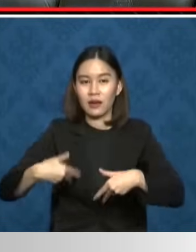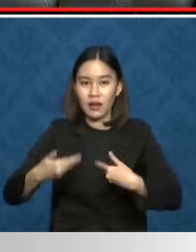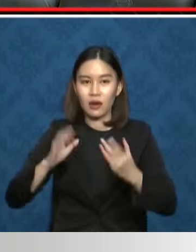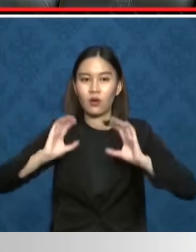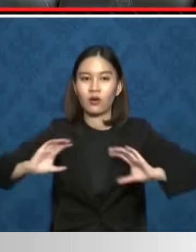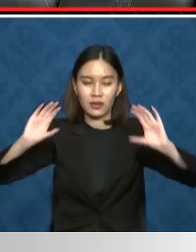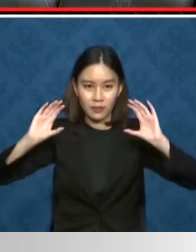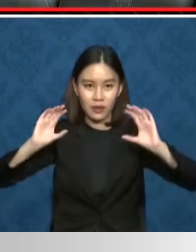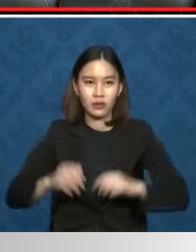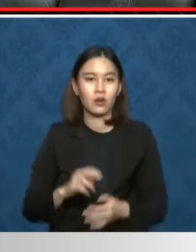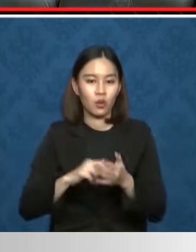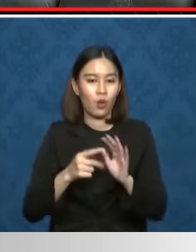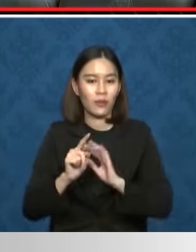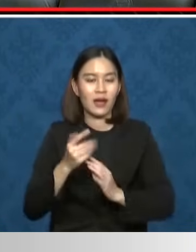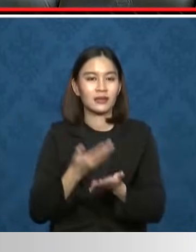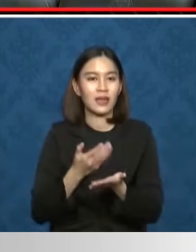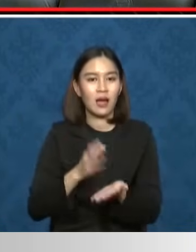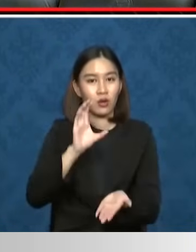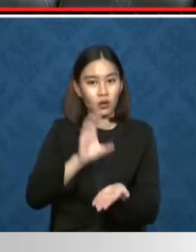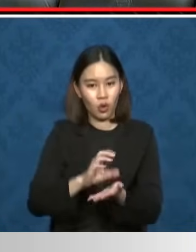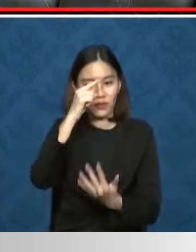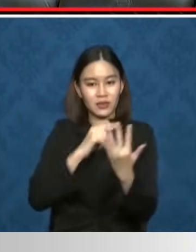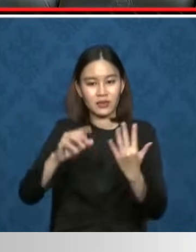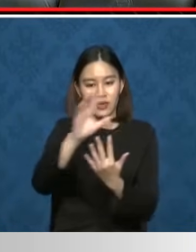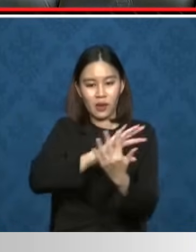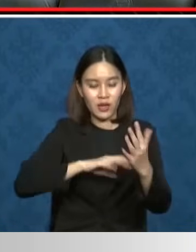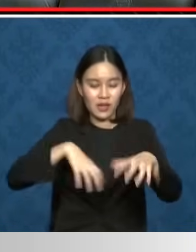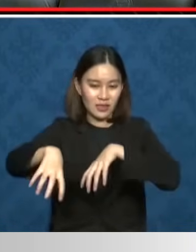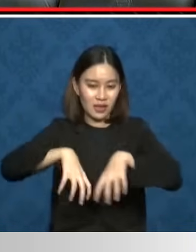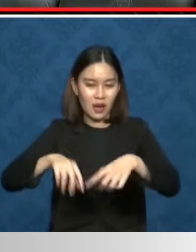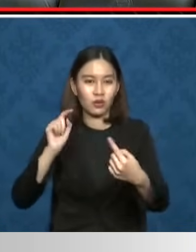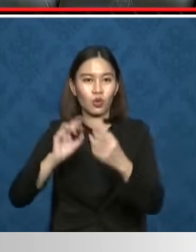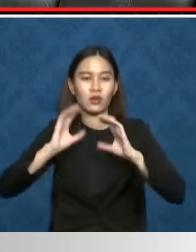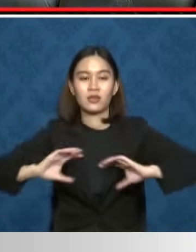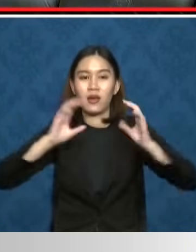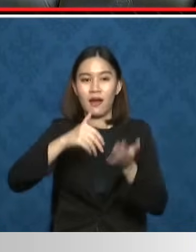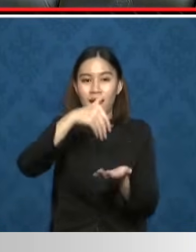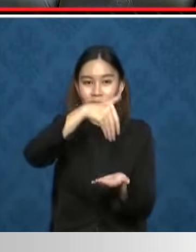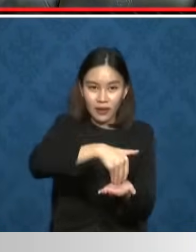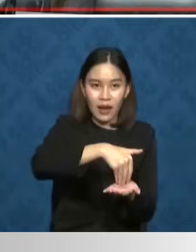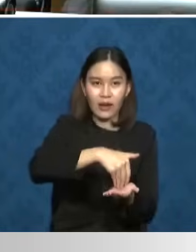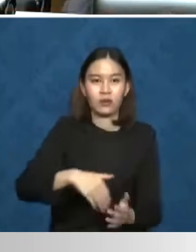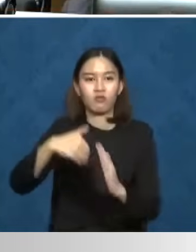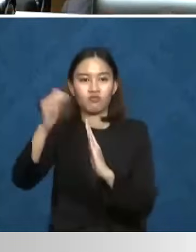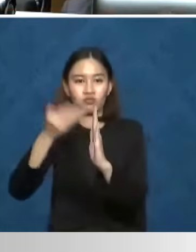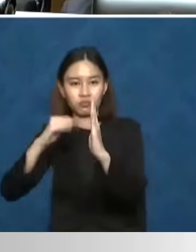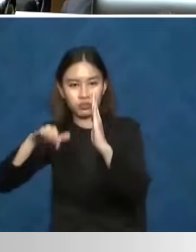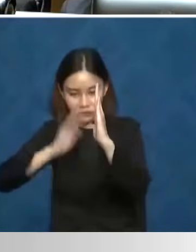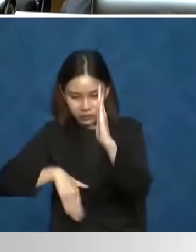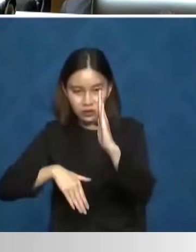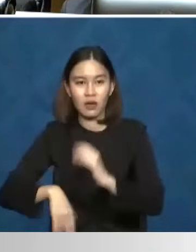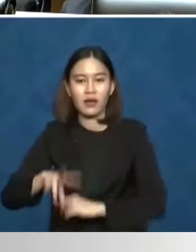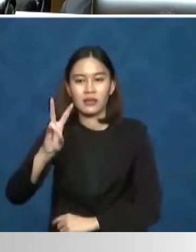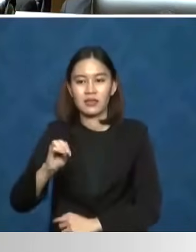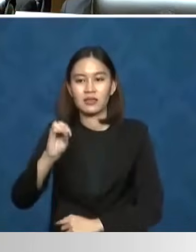ฐบาลซึ่งหมายความว่างบประมาณของประเทศส่วนใหญ่ครับถูกจัดสรรไว้ที่ราชการส่วนกลางและส่วนภูมิภาคเป็นจำนวนมากถึง